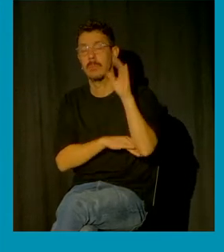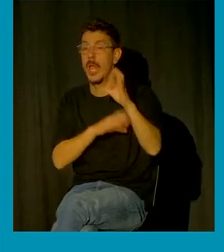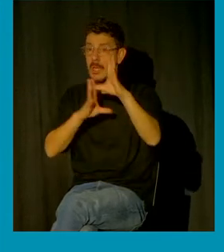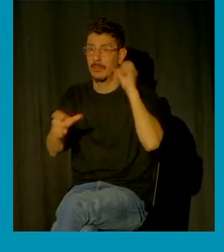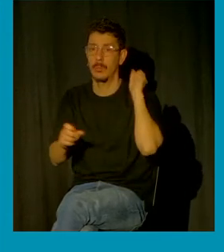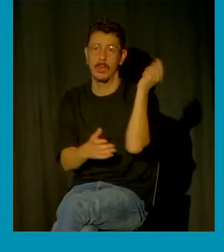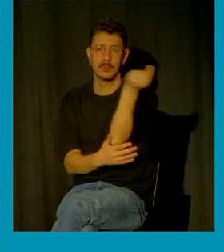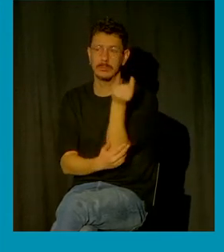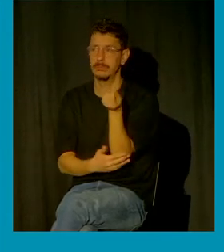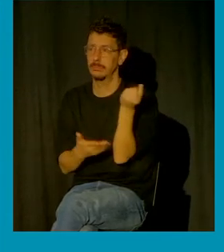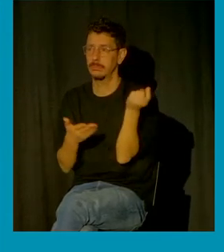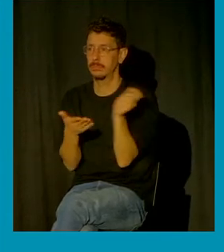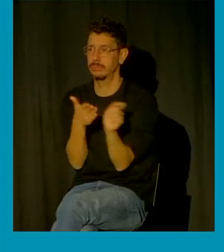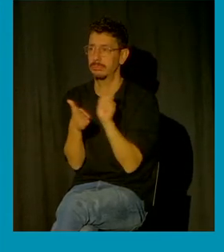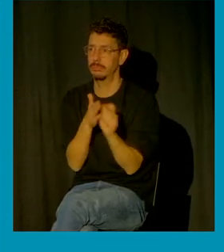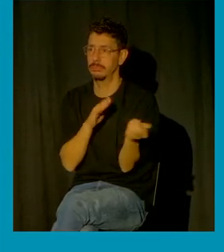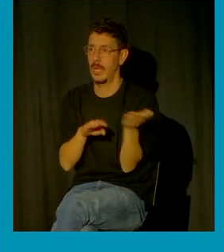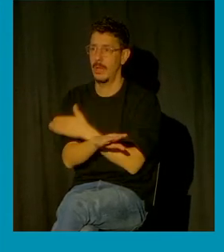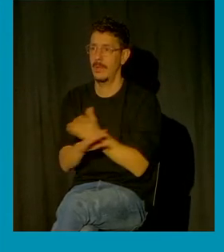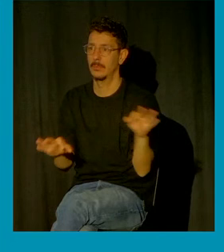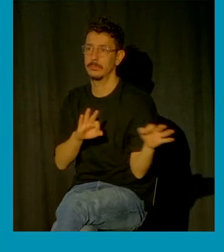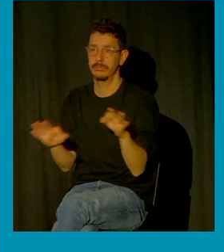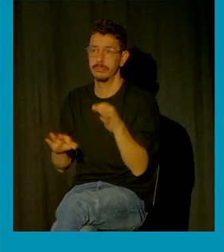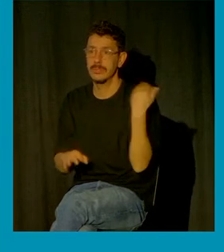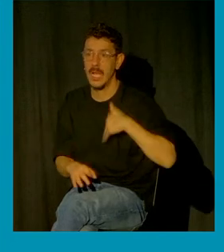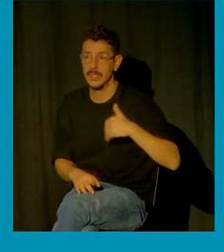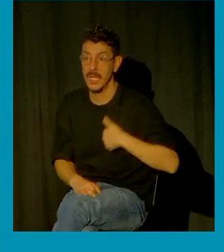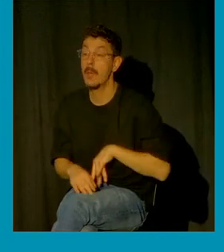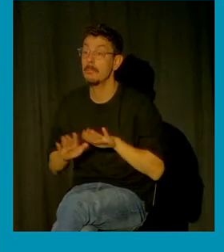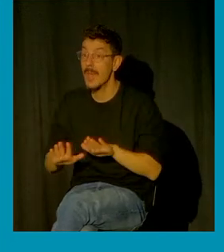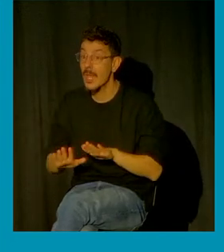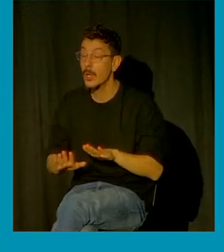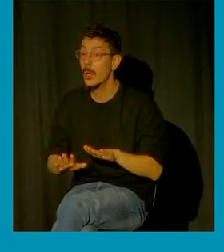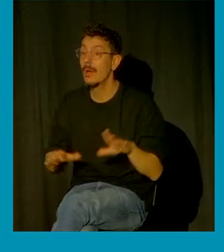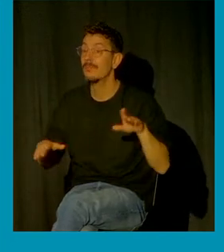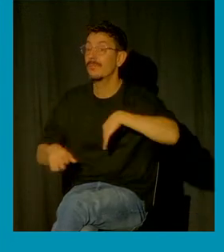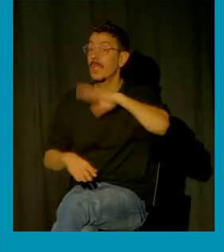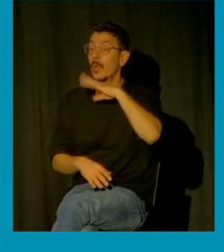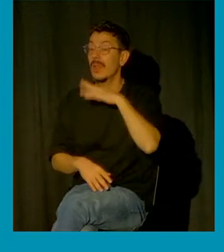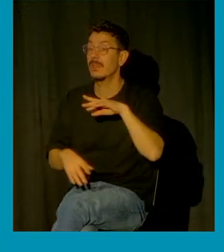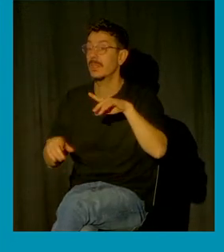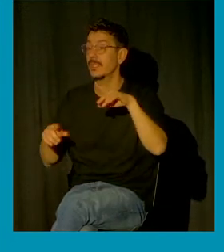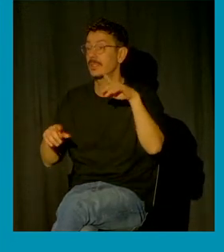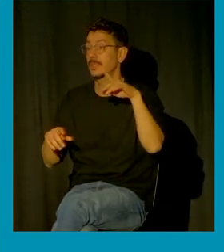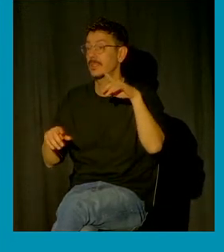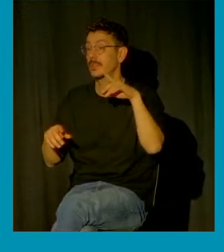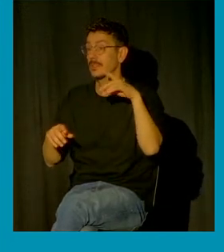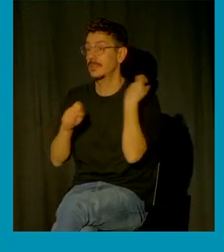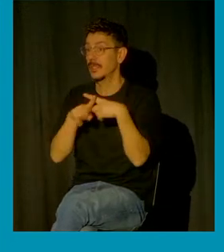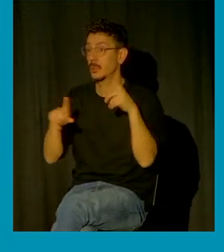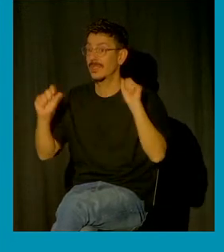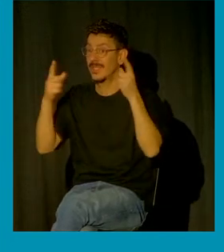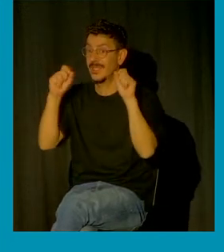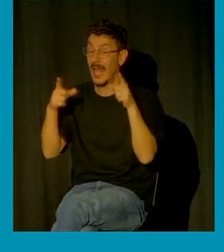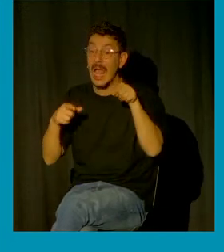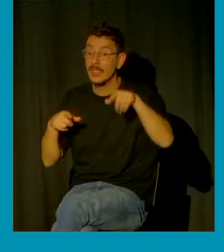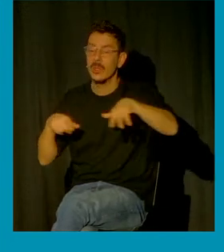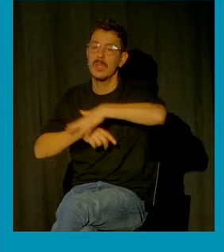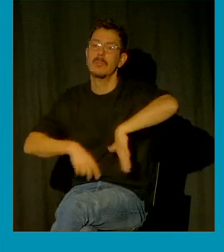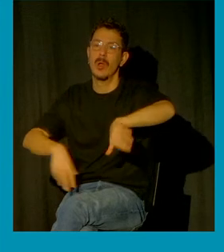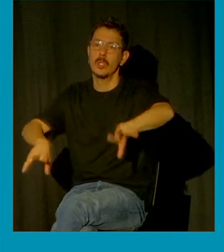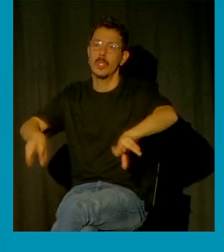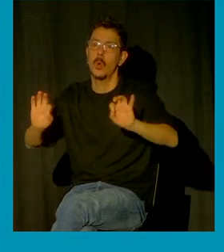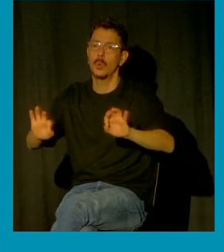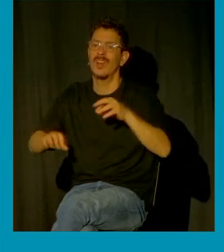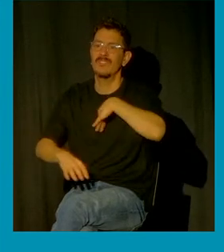i les violències digitals sexuals com són un nou espai de violència és precisament com